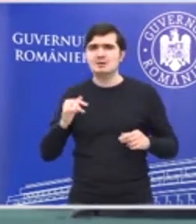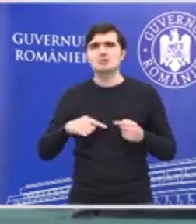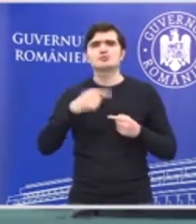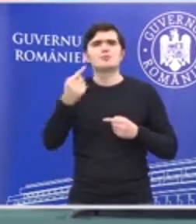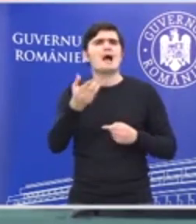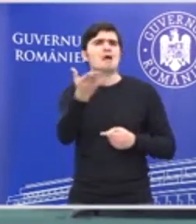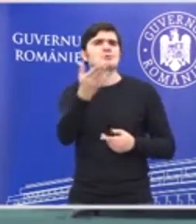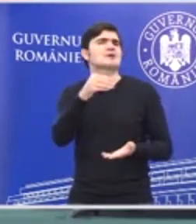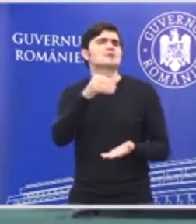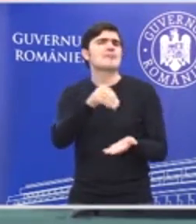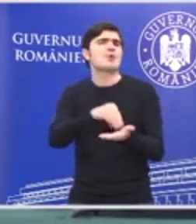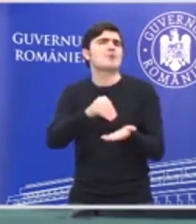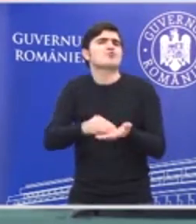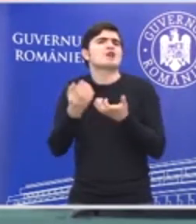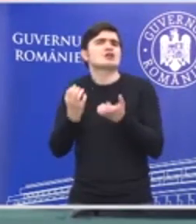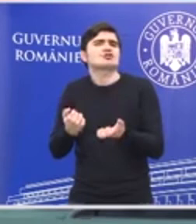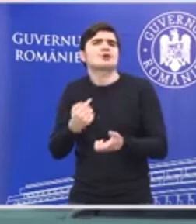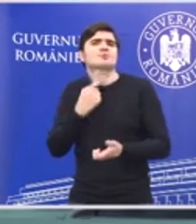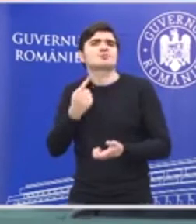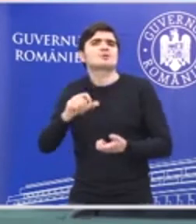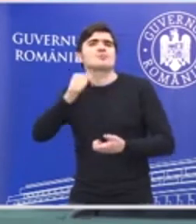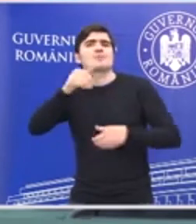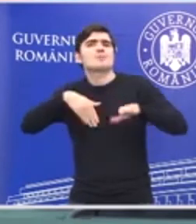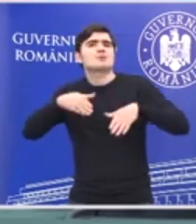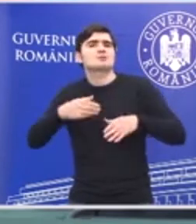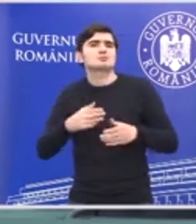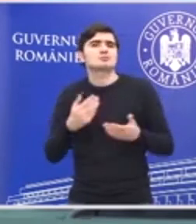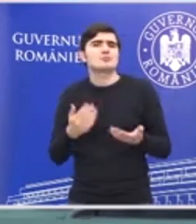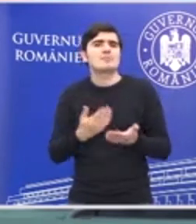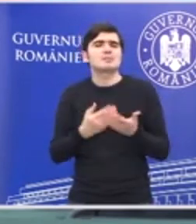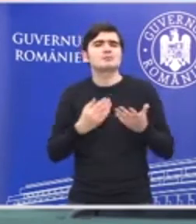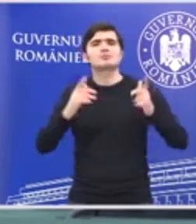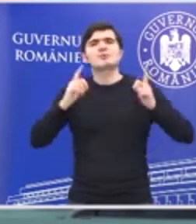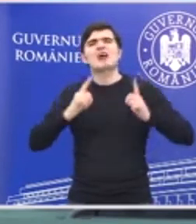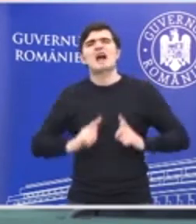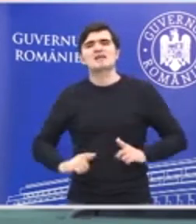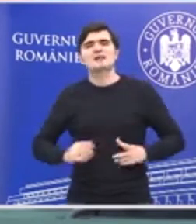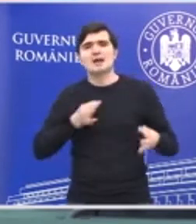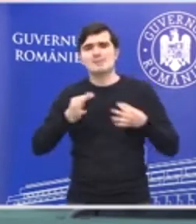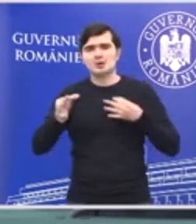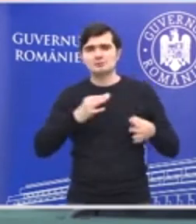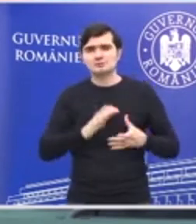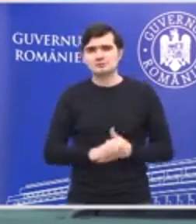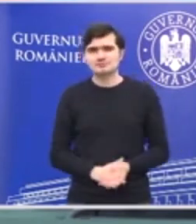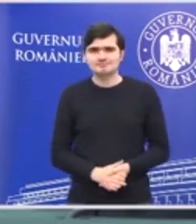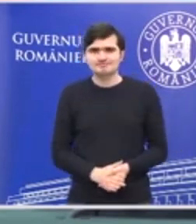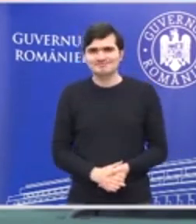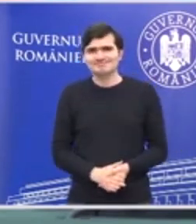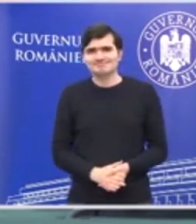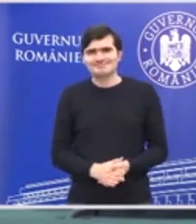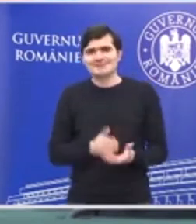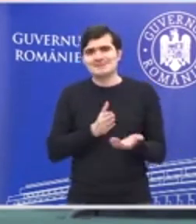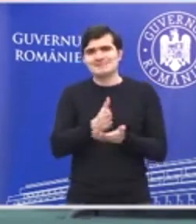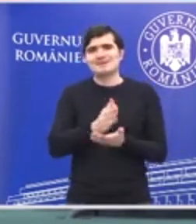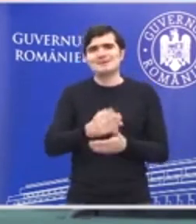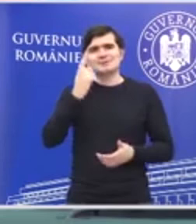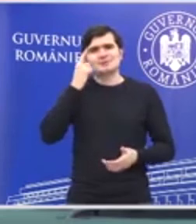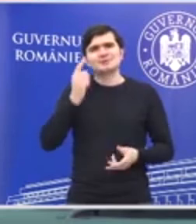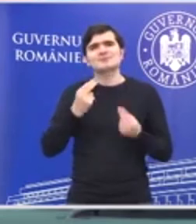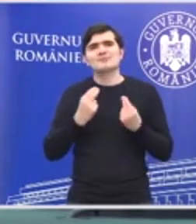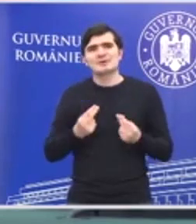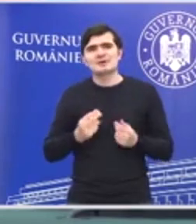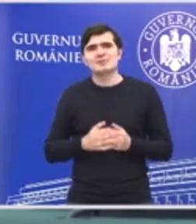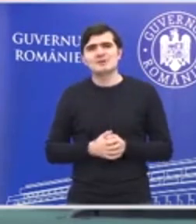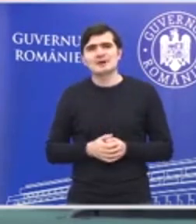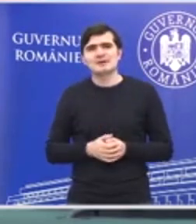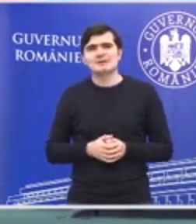propuneri credeți că ar trebui luate în calcul de relaxare? Ca întotdeauna știm foarte bine,